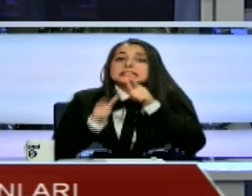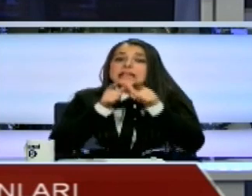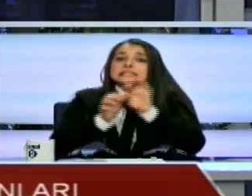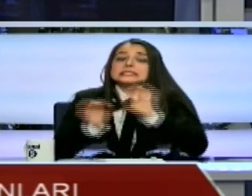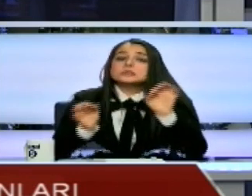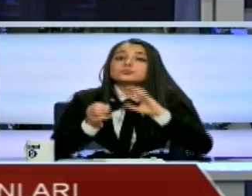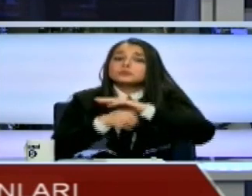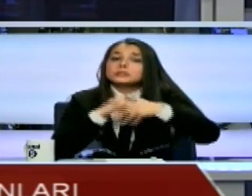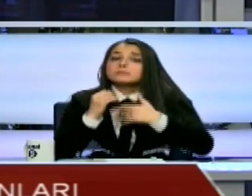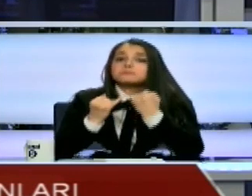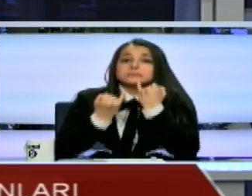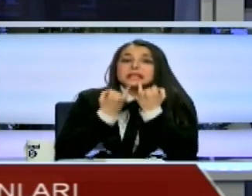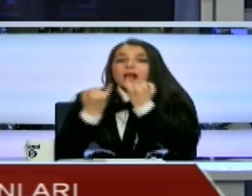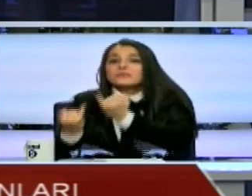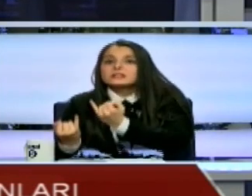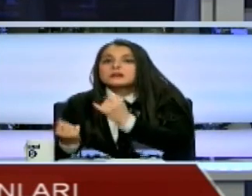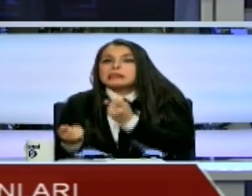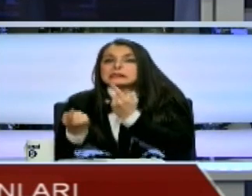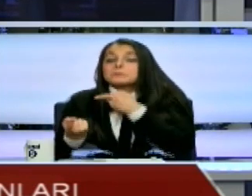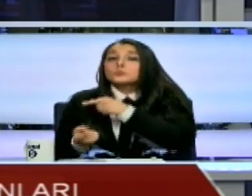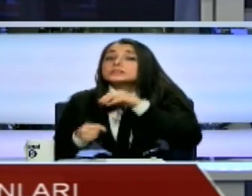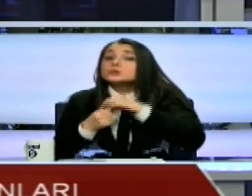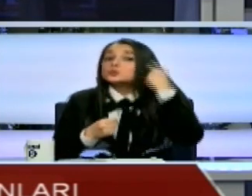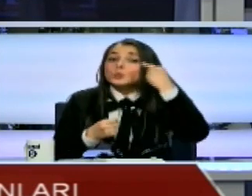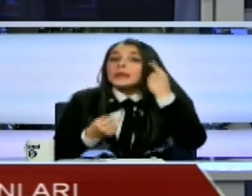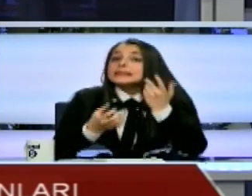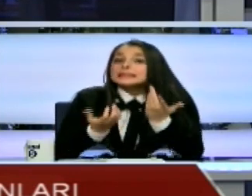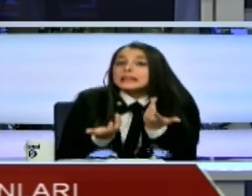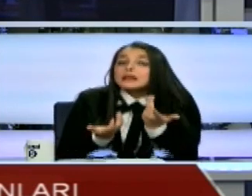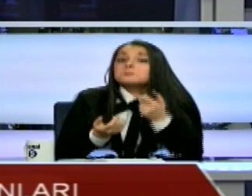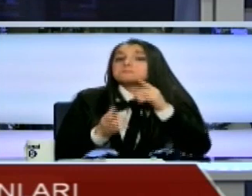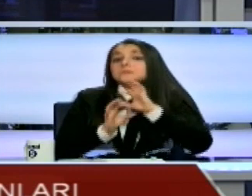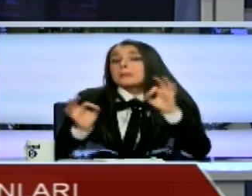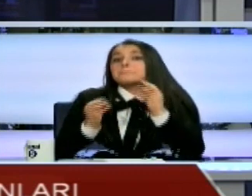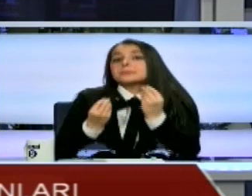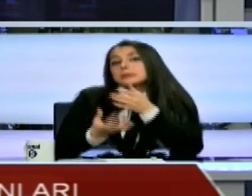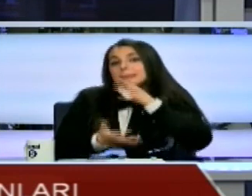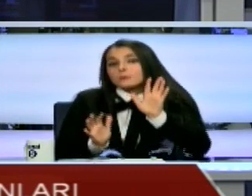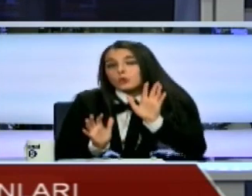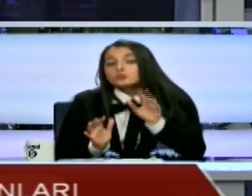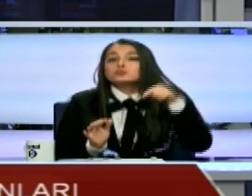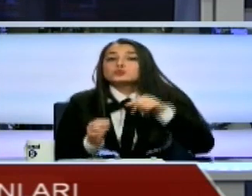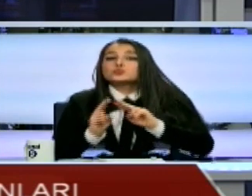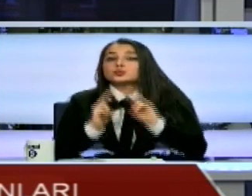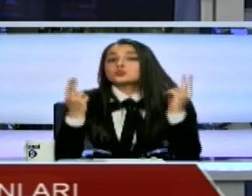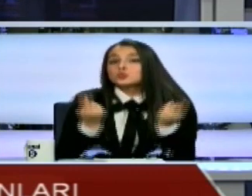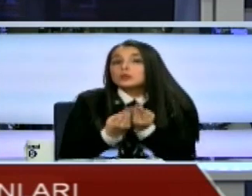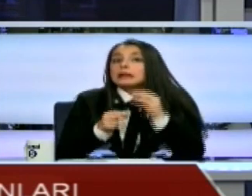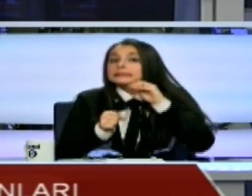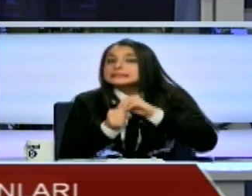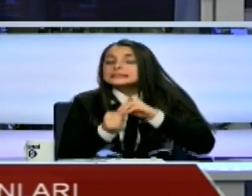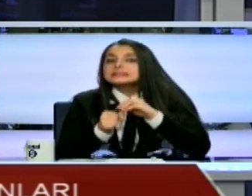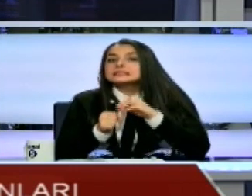dünyasına misafir olamadığımız için ne düşünüyorlar, nasıl yaşıyorlar çok fazla bilmiyoruz. Ben de bu dünyayı Sayın